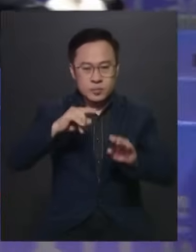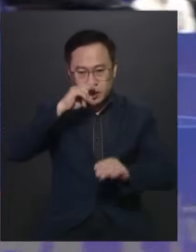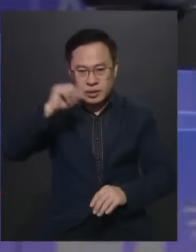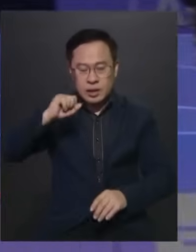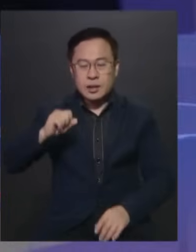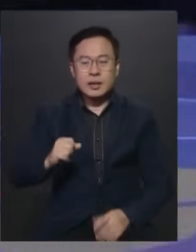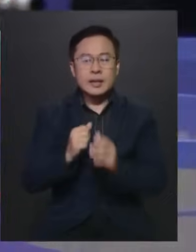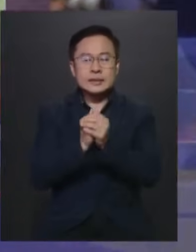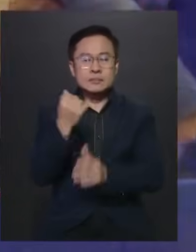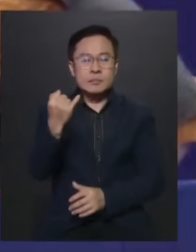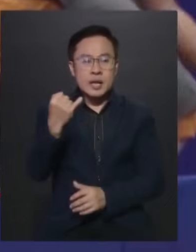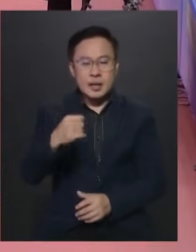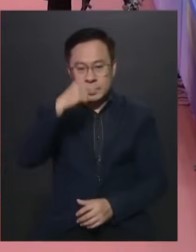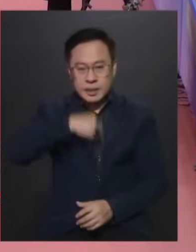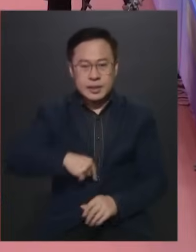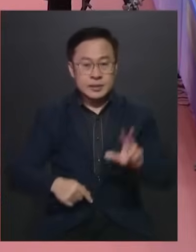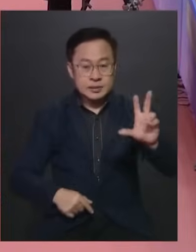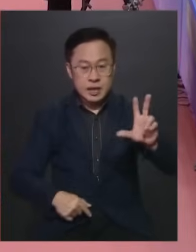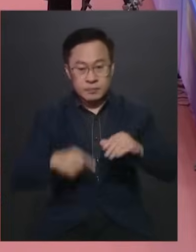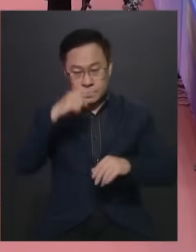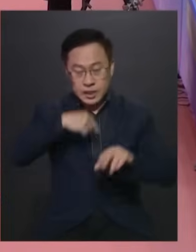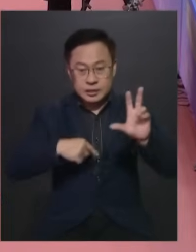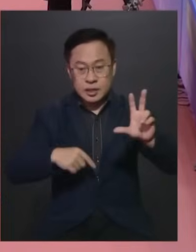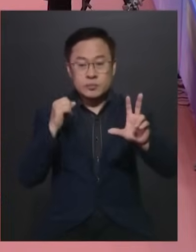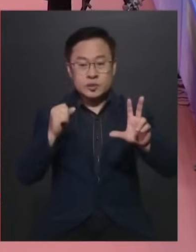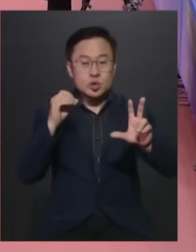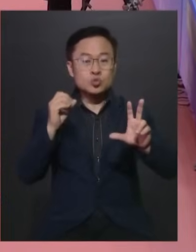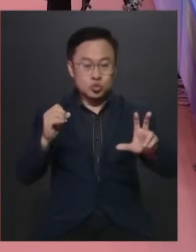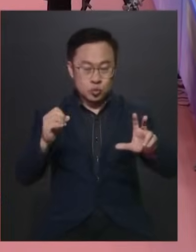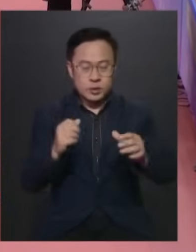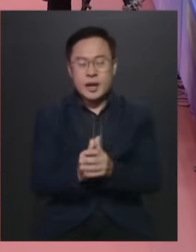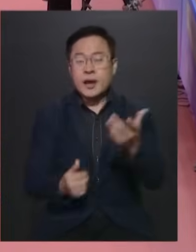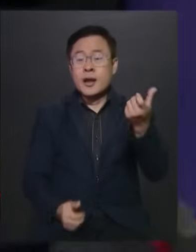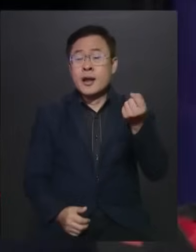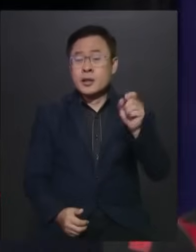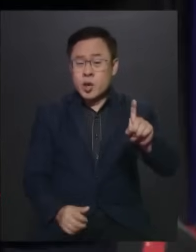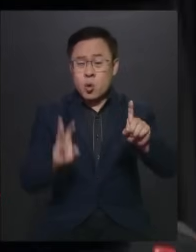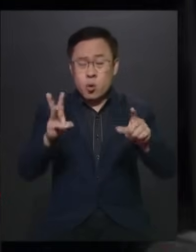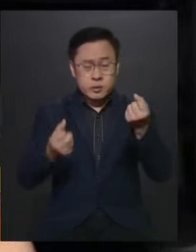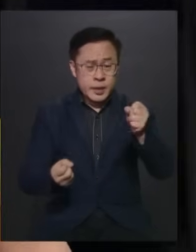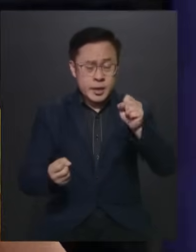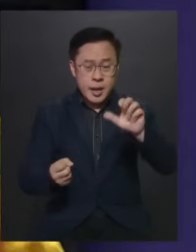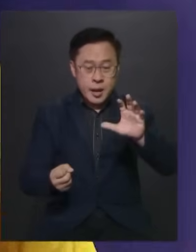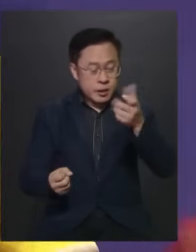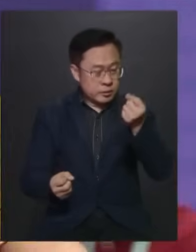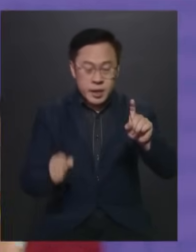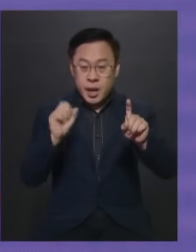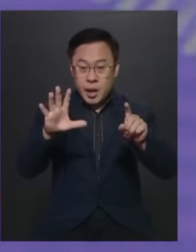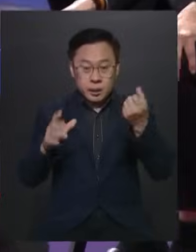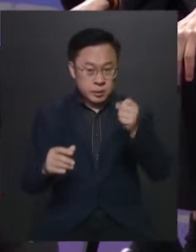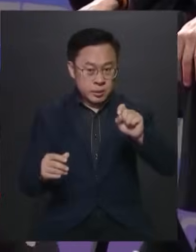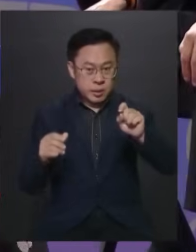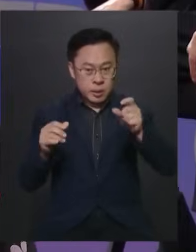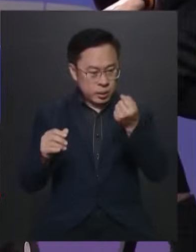จากจีนไปขาดลอย 3เกมรวดด้วยคะแนน 16อ่า 11-6 11-5และ 11-3นะครับก็ถือว่าป้องกันแชมป์